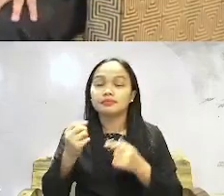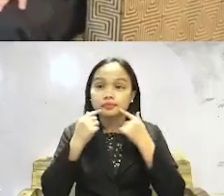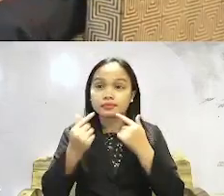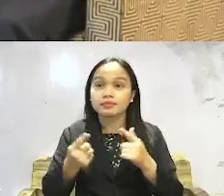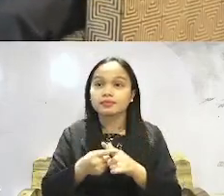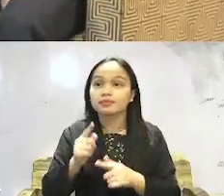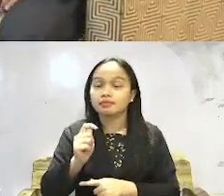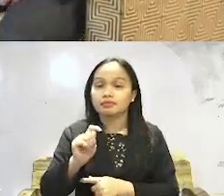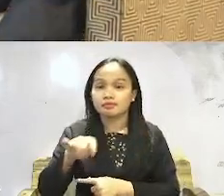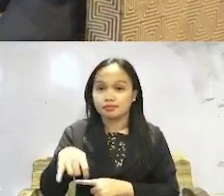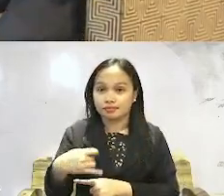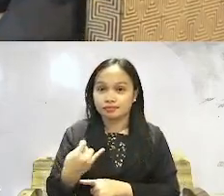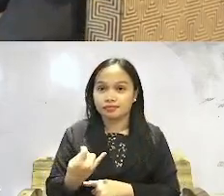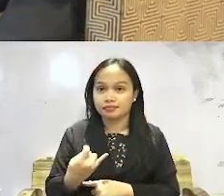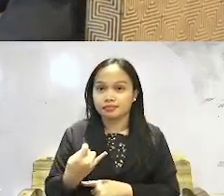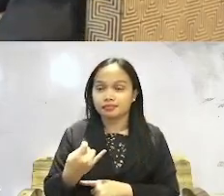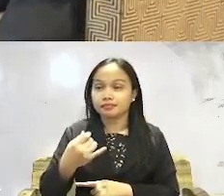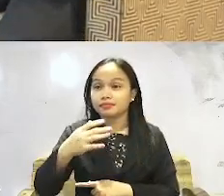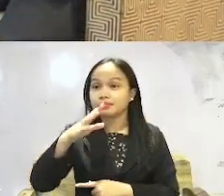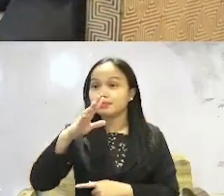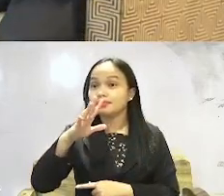TJ. TJ.